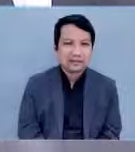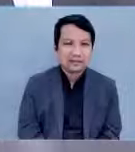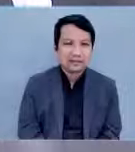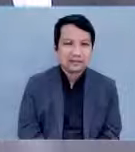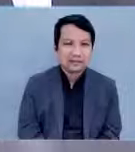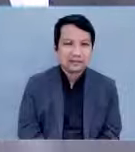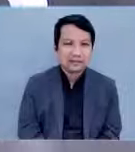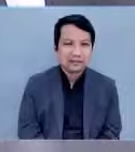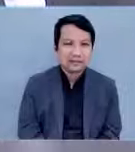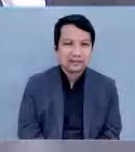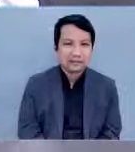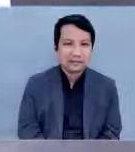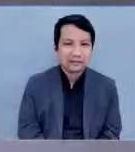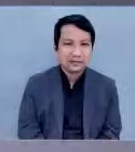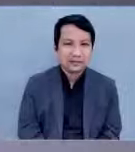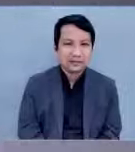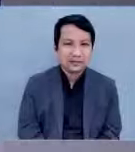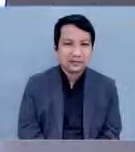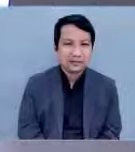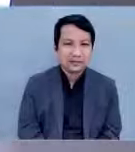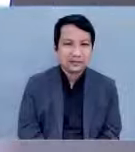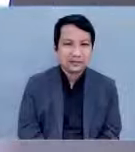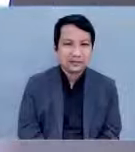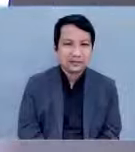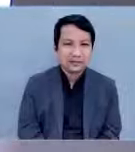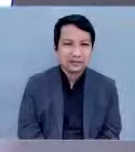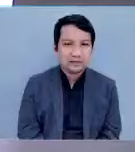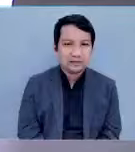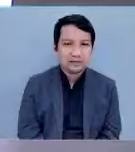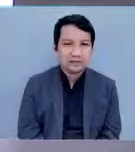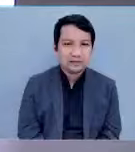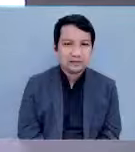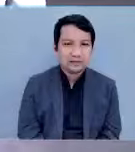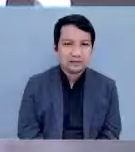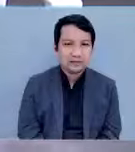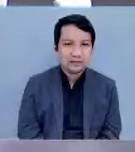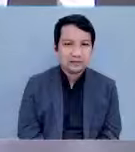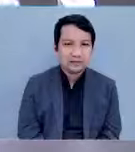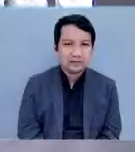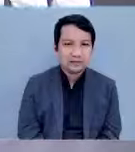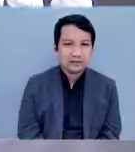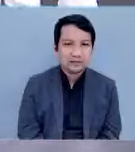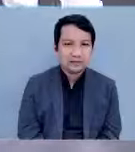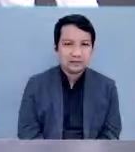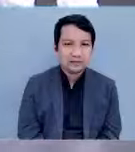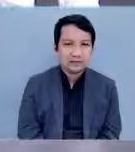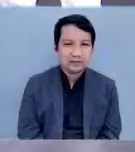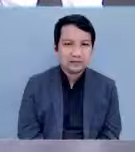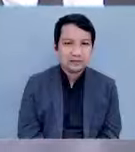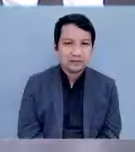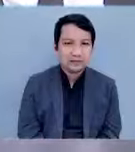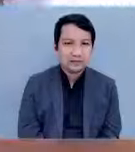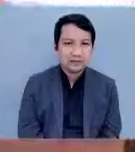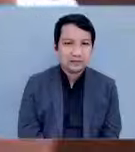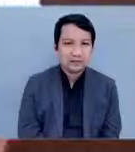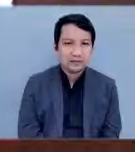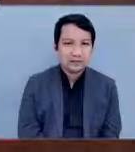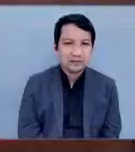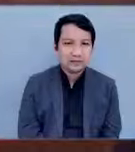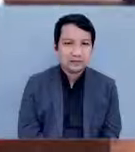arts, ito po yung isa sa mga wala pong ilaw. Na basic po na magpapakita ng performance. Prop